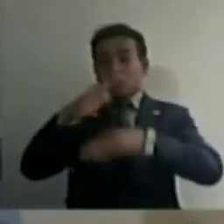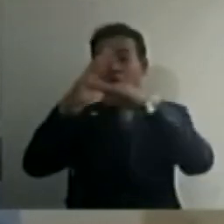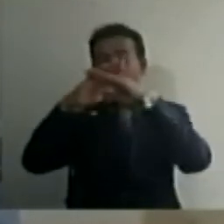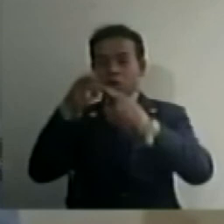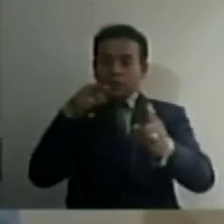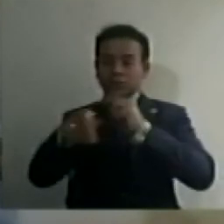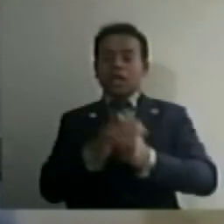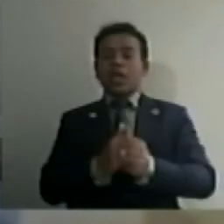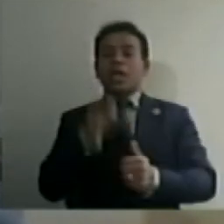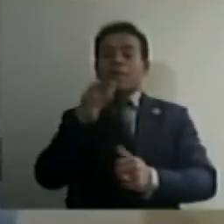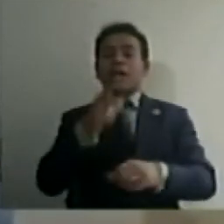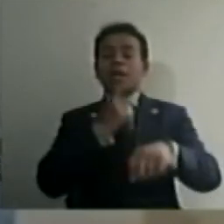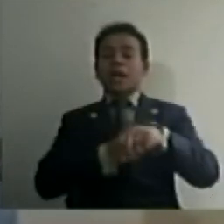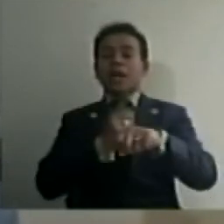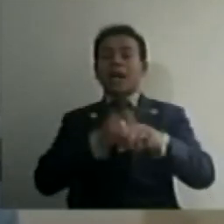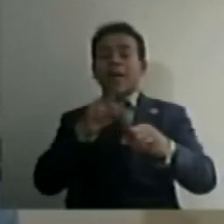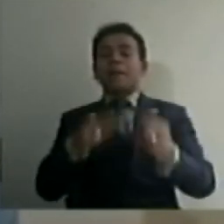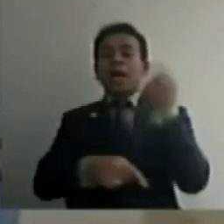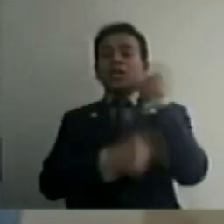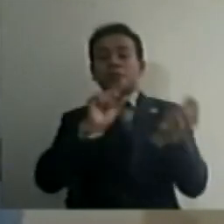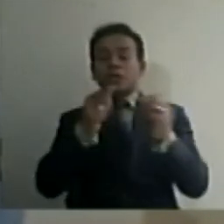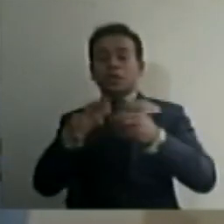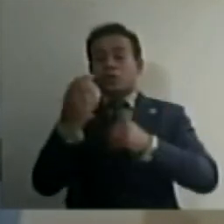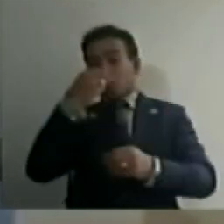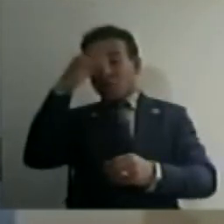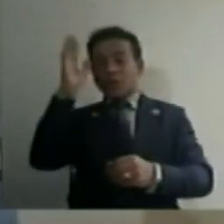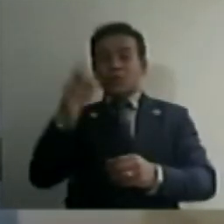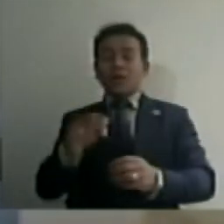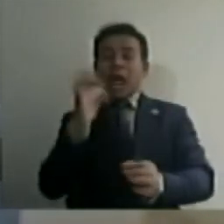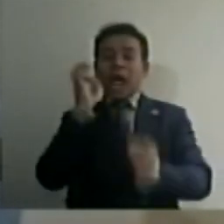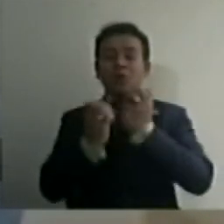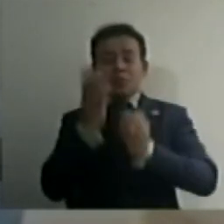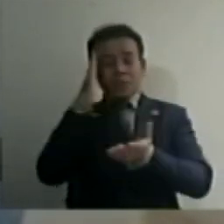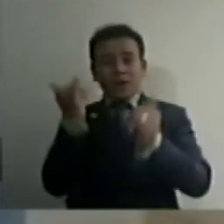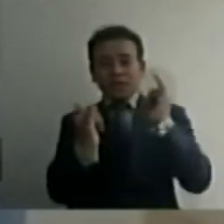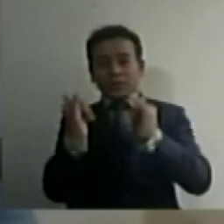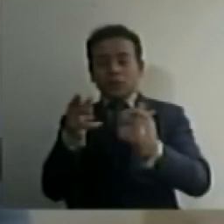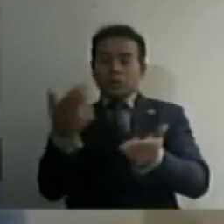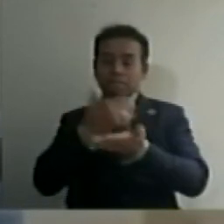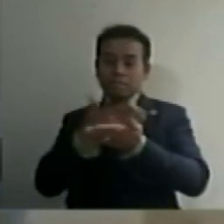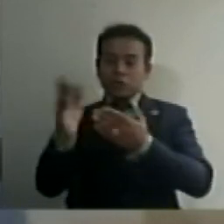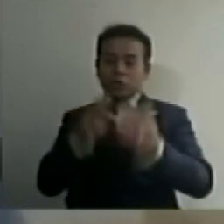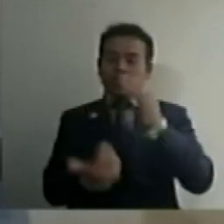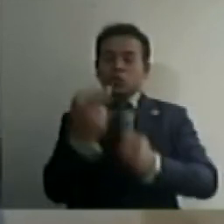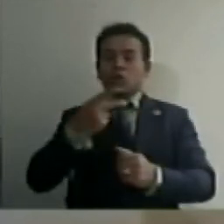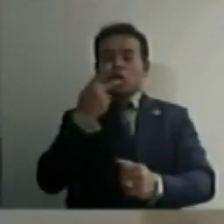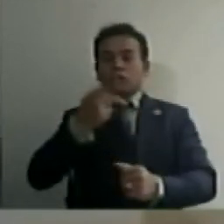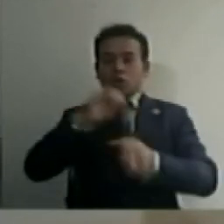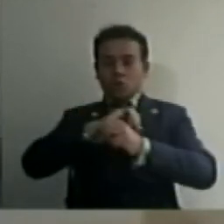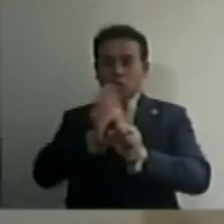রয়েছে। এবং আমরা আগামীতে আরো বেশ